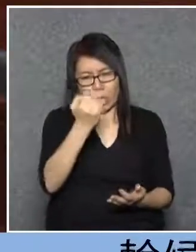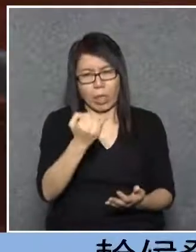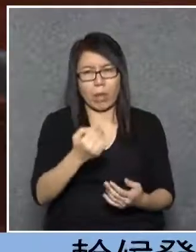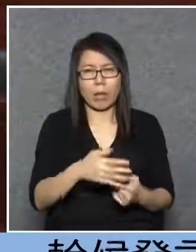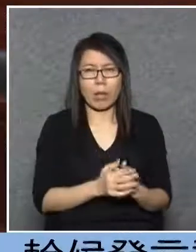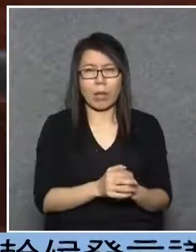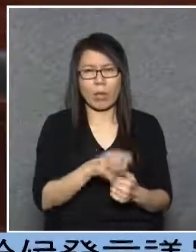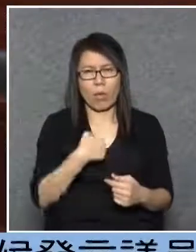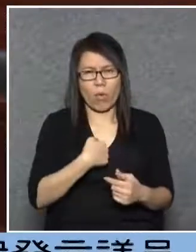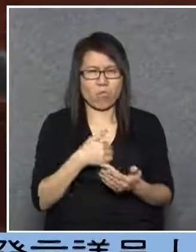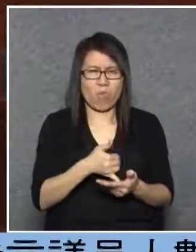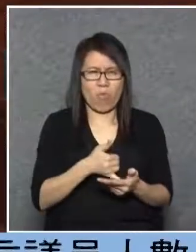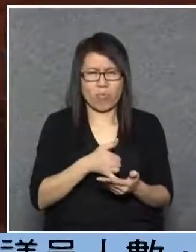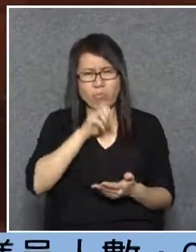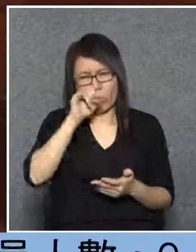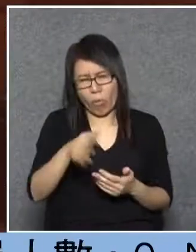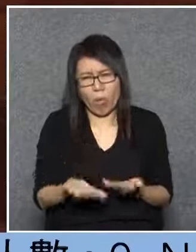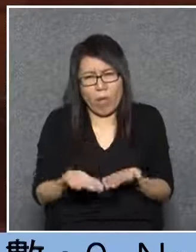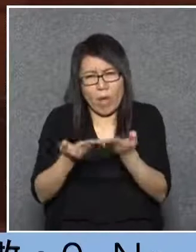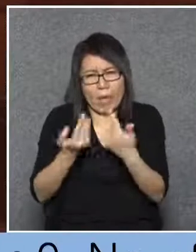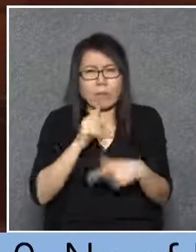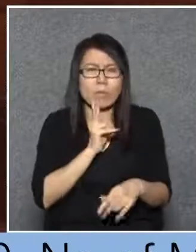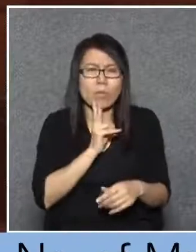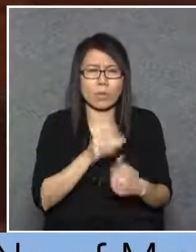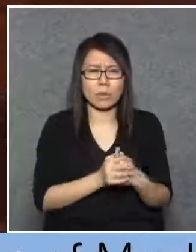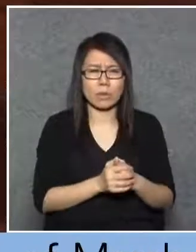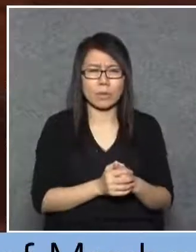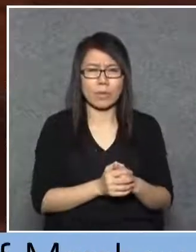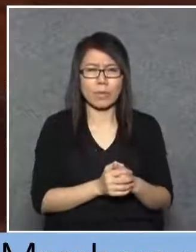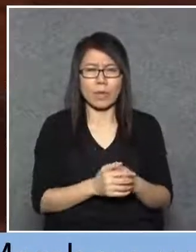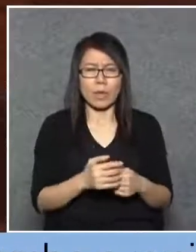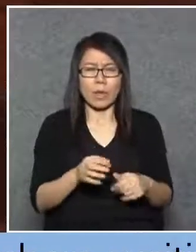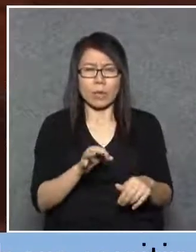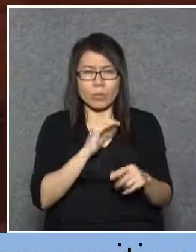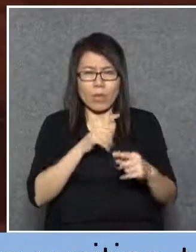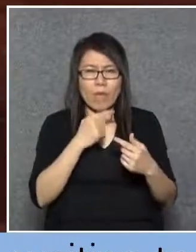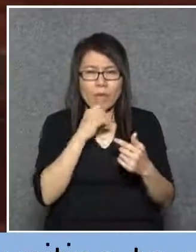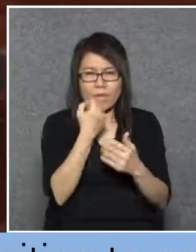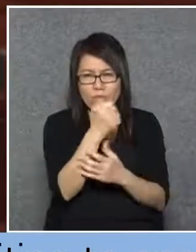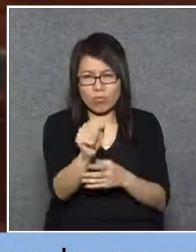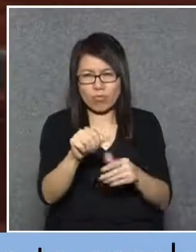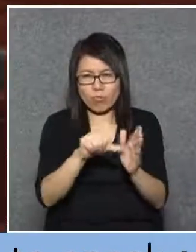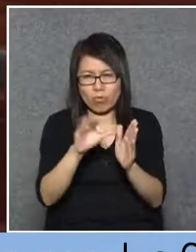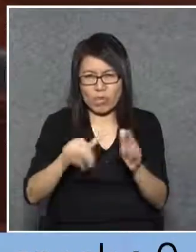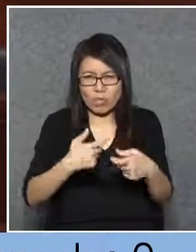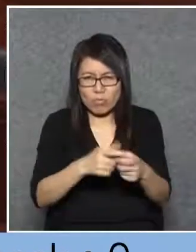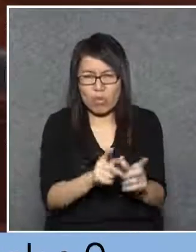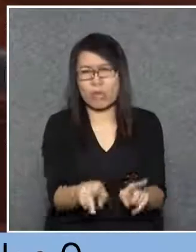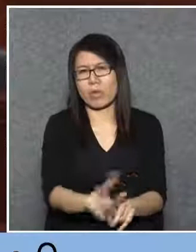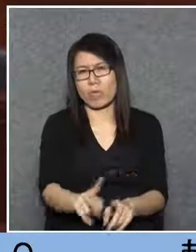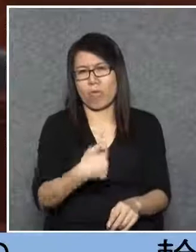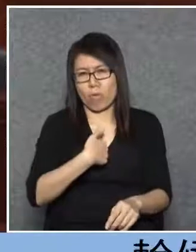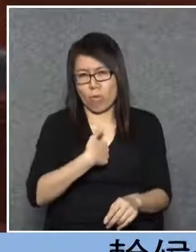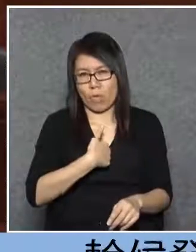微言輕，等同當年會大否決最低工資一樣，我當年所屬的